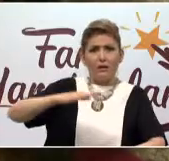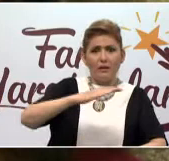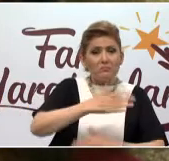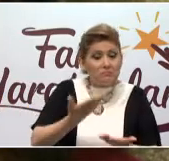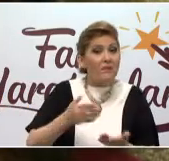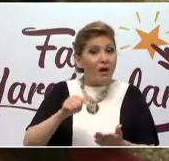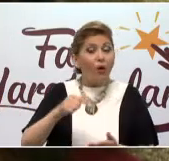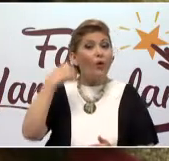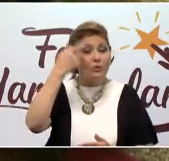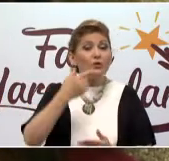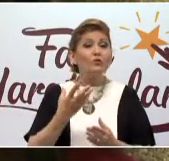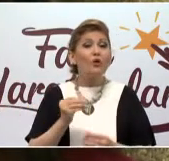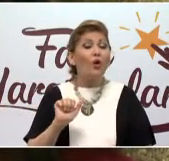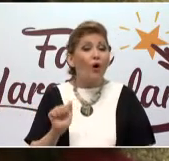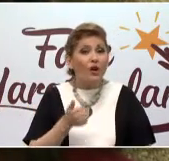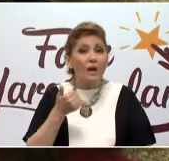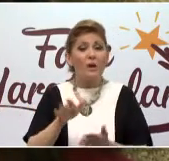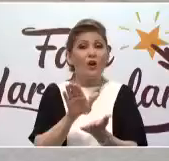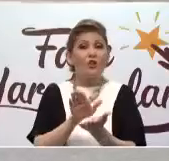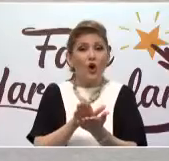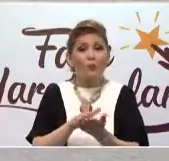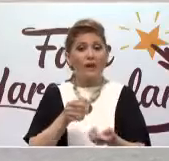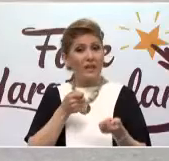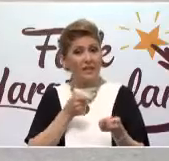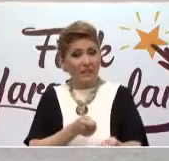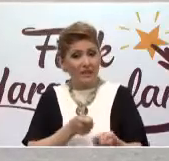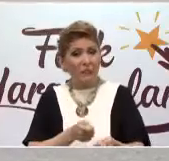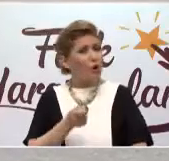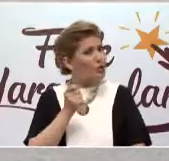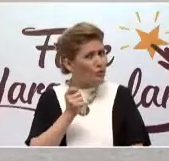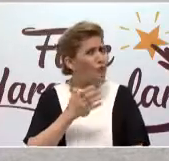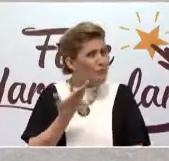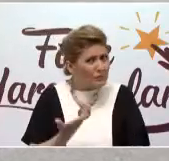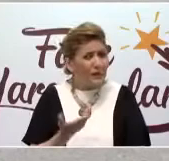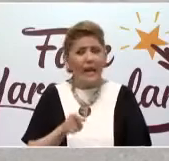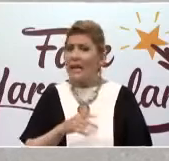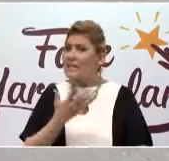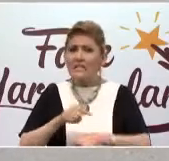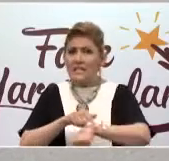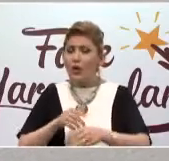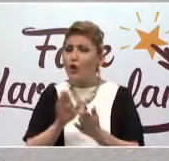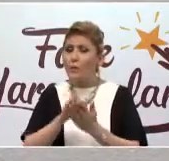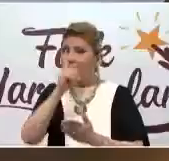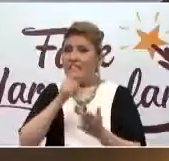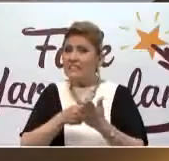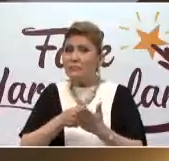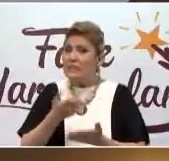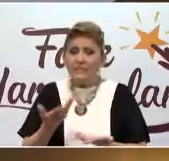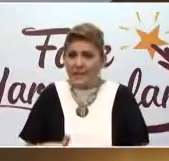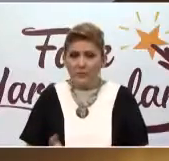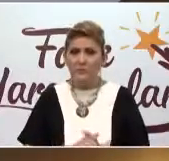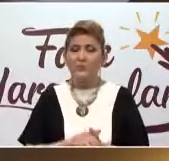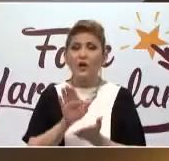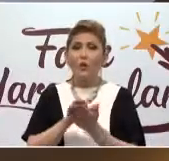O yüzden çok önemsiyorum köpeklerin yetiştirilmesi. Zor oluyor mu? Ne kadar zaman alıyor? Ne cins köpekler oluyor acaba?